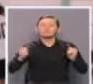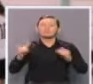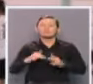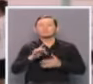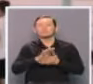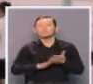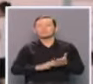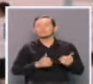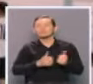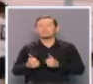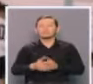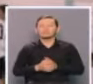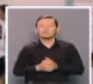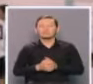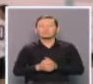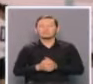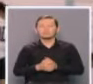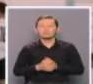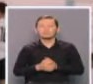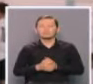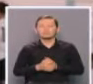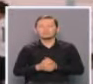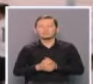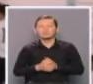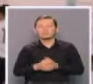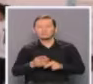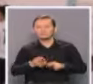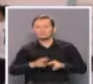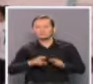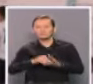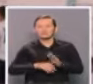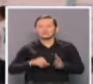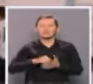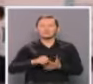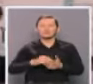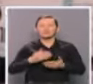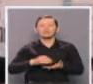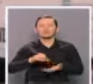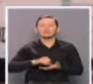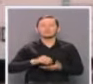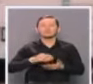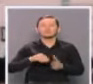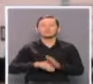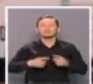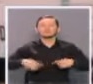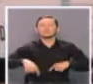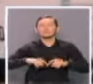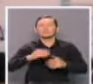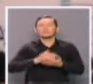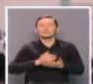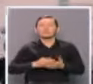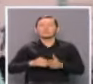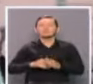жақсы өтіп жатыр. Мен мына Сағыз құрамасының командасын осындай жарысқа келіп қатысып